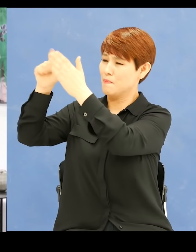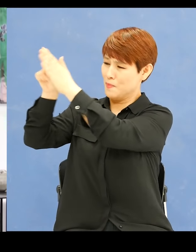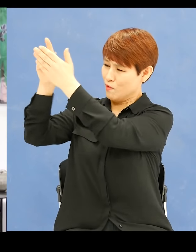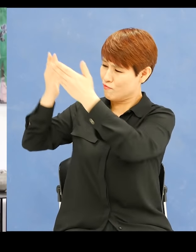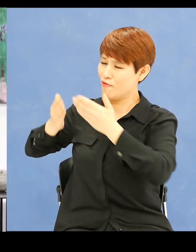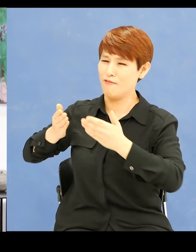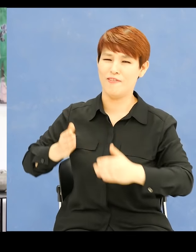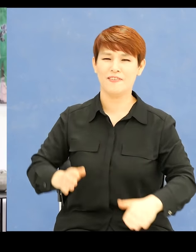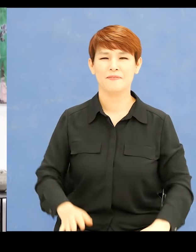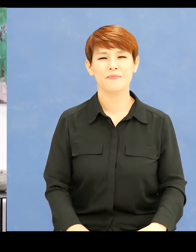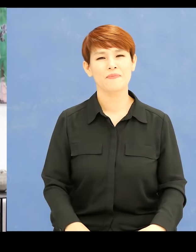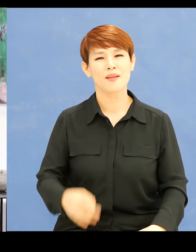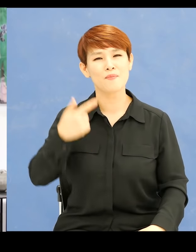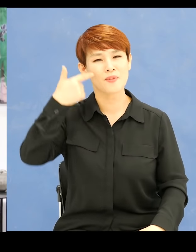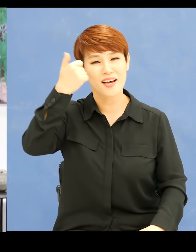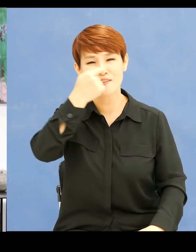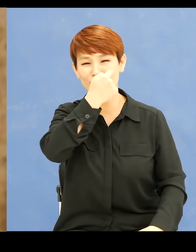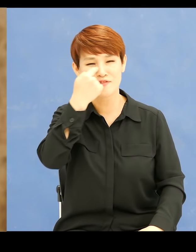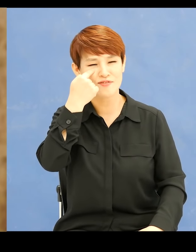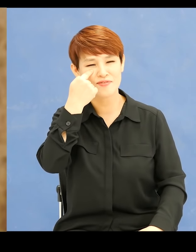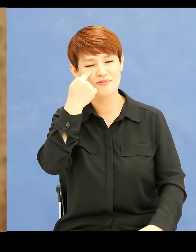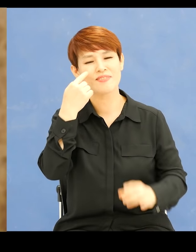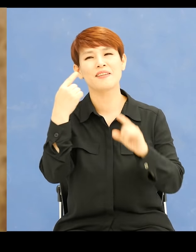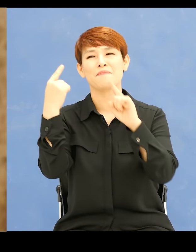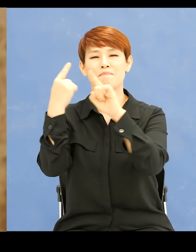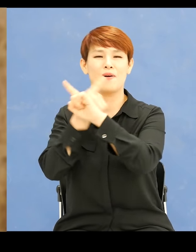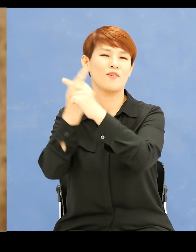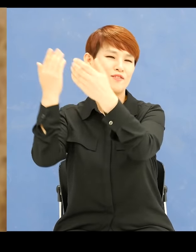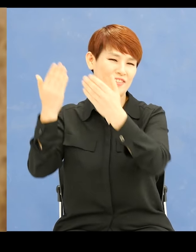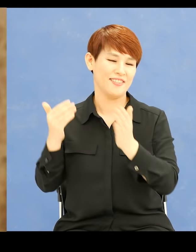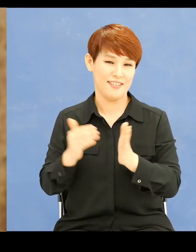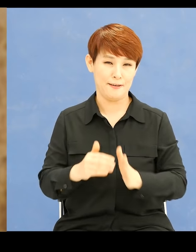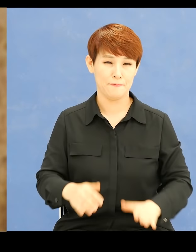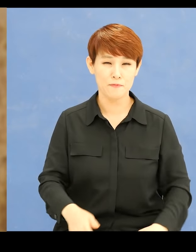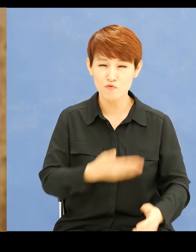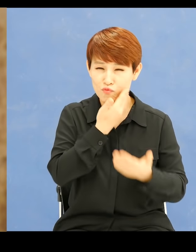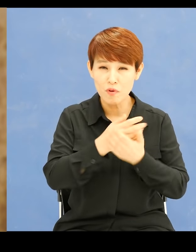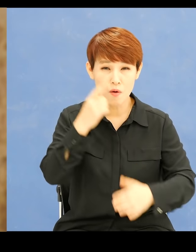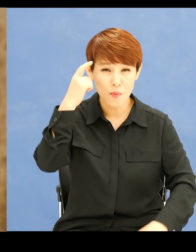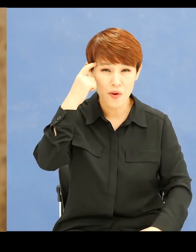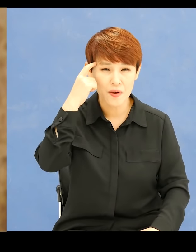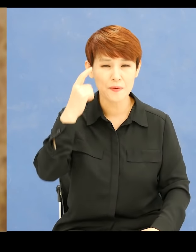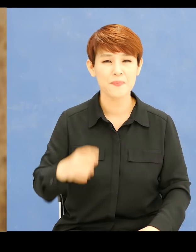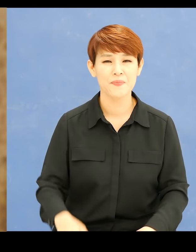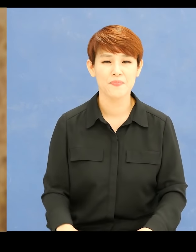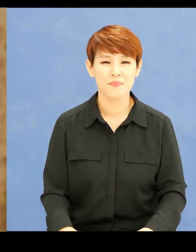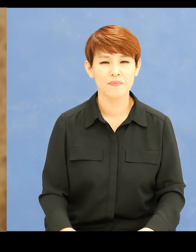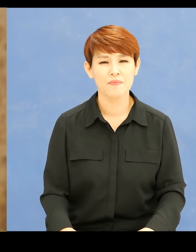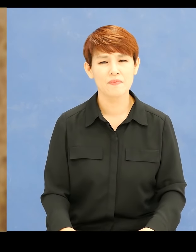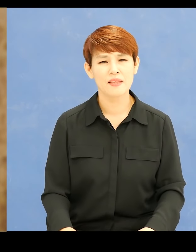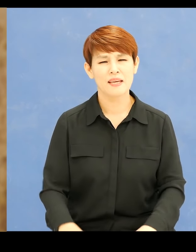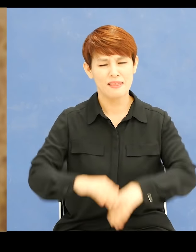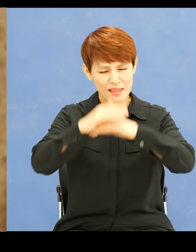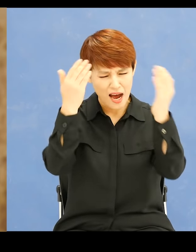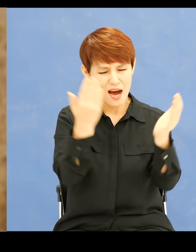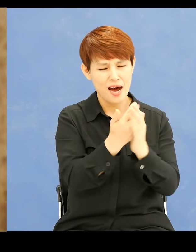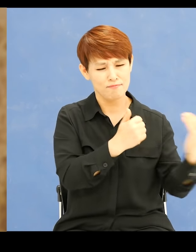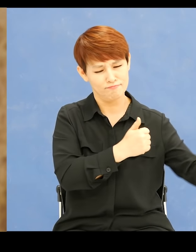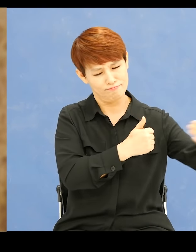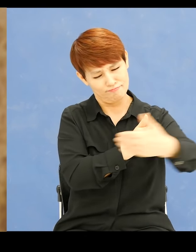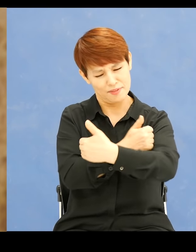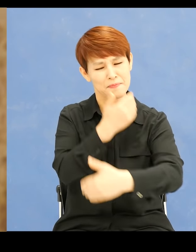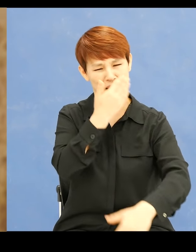10년째 주시는 은혜 가지고 15년째 달려가고 지금은 모든 분들이 어려운 시기를 지나고 있지만 각 모든 하나님이